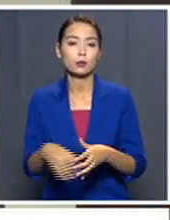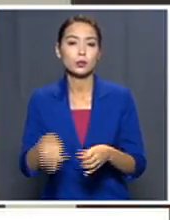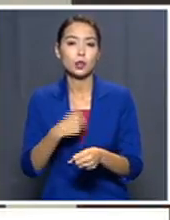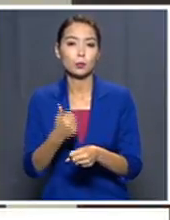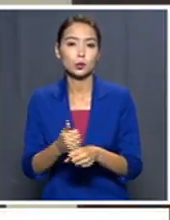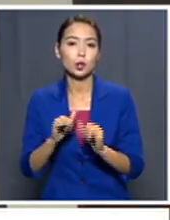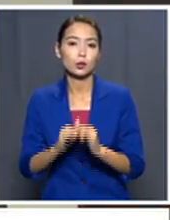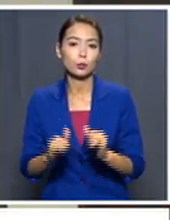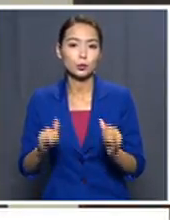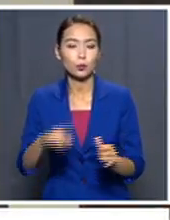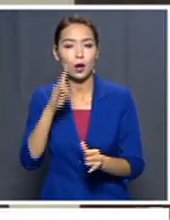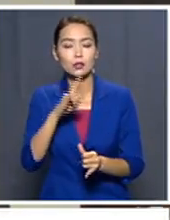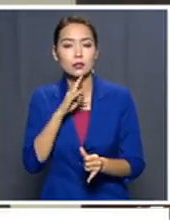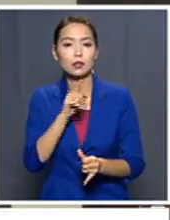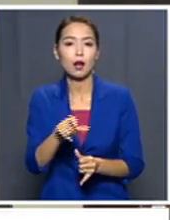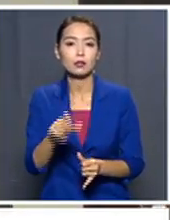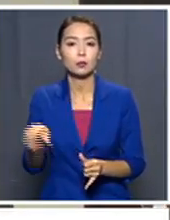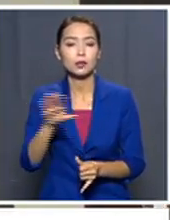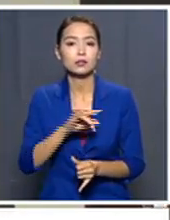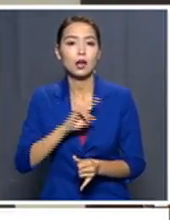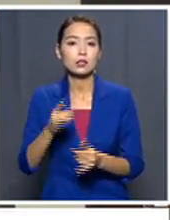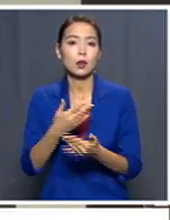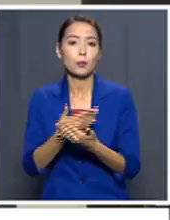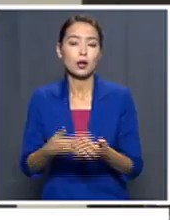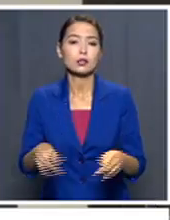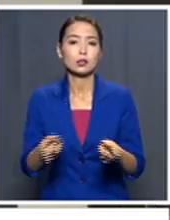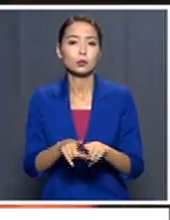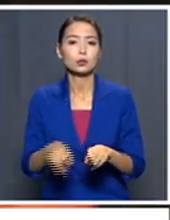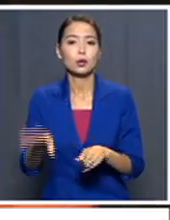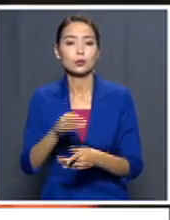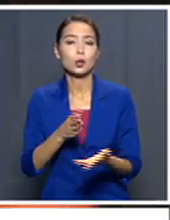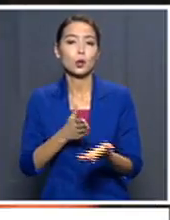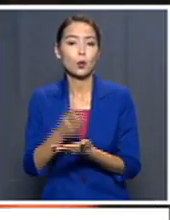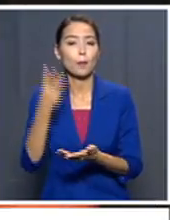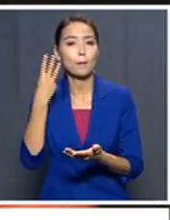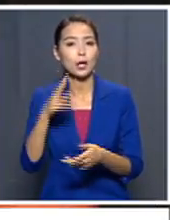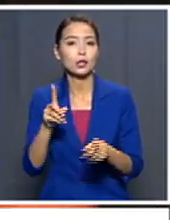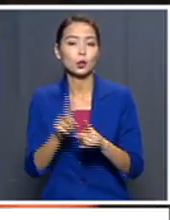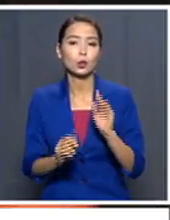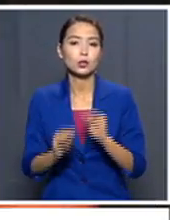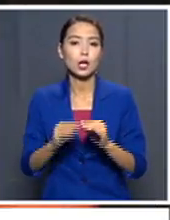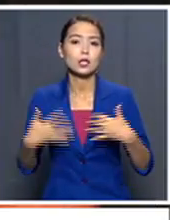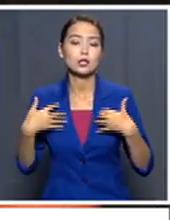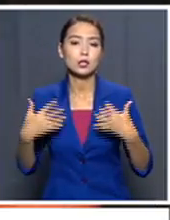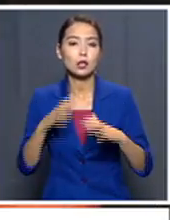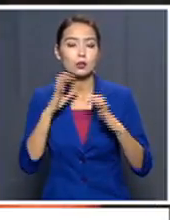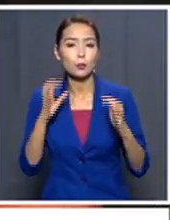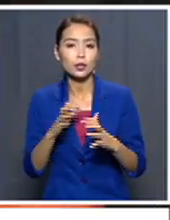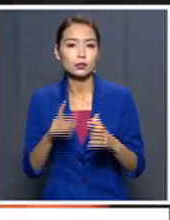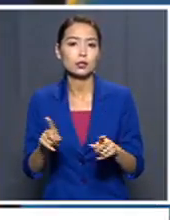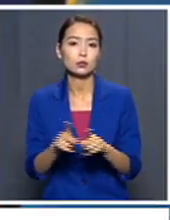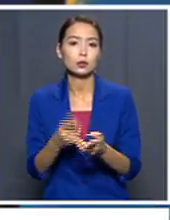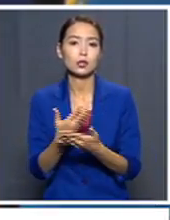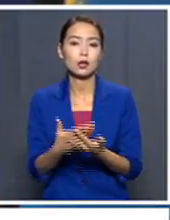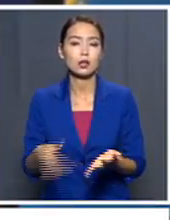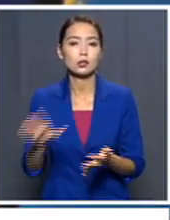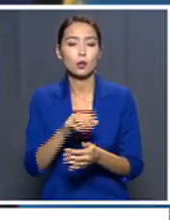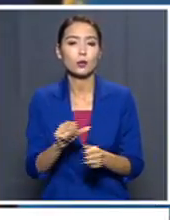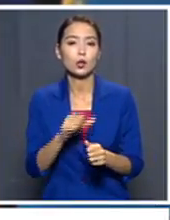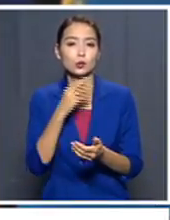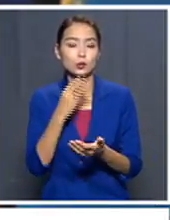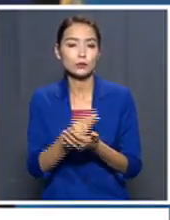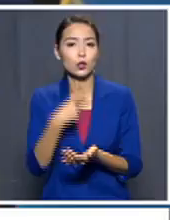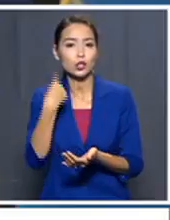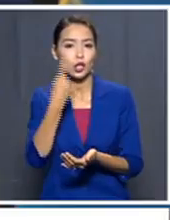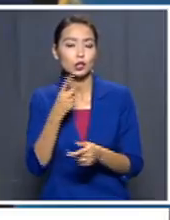дамыту, Қазақстанның азаматтық авиация саласын реттеудің жаңа моделін құру, денсаулық сақтау саласындағы мемлекеттік жекеменшік